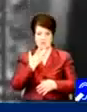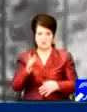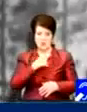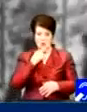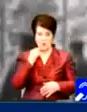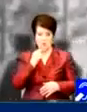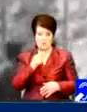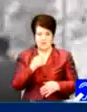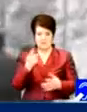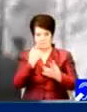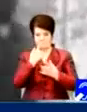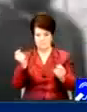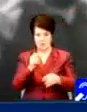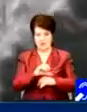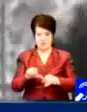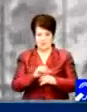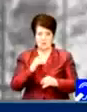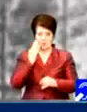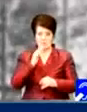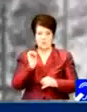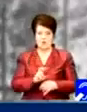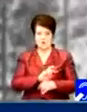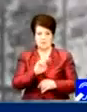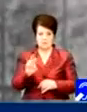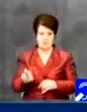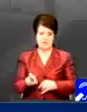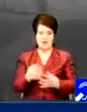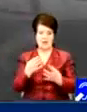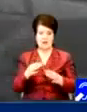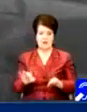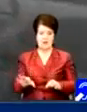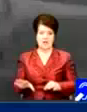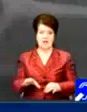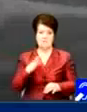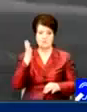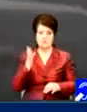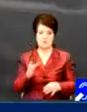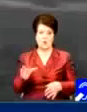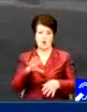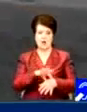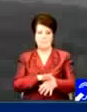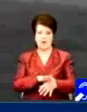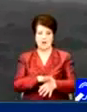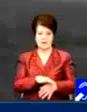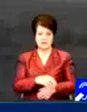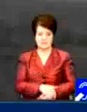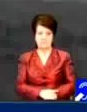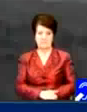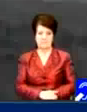lansează zvonuri potrivit cărora granița cu România poate fi trecută în mod legal. A fost o capcană.